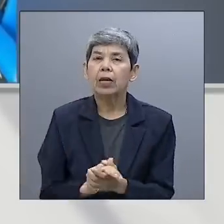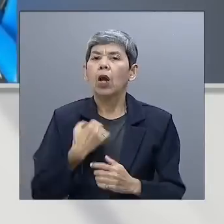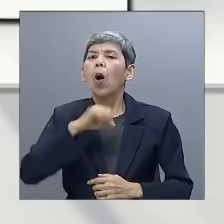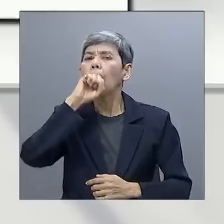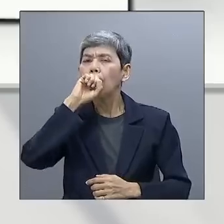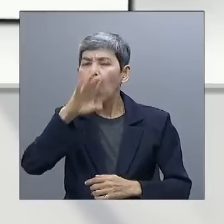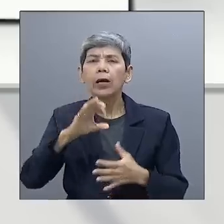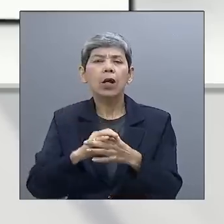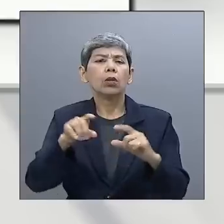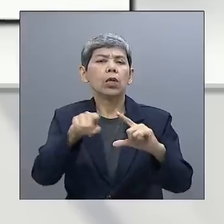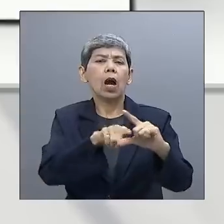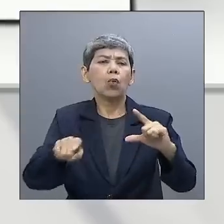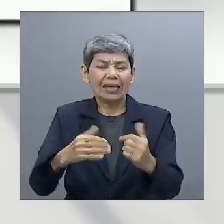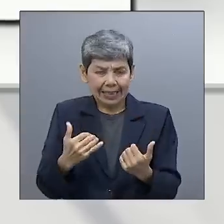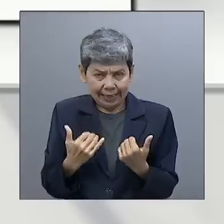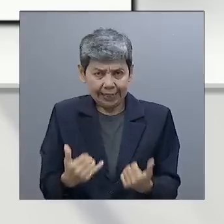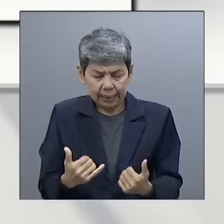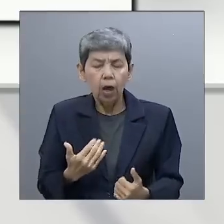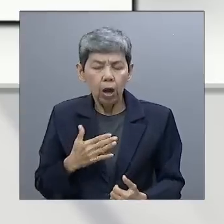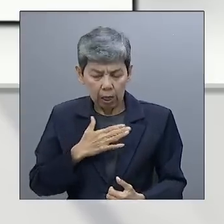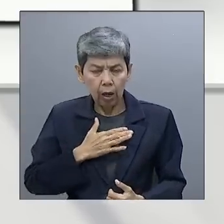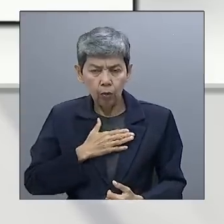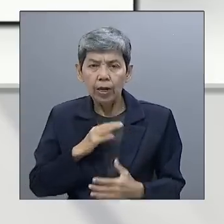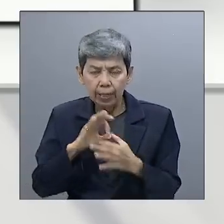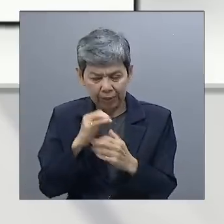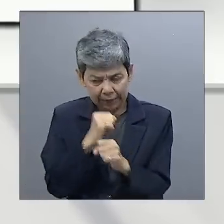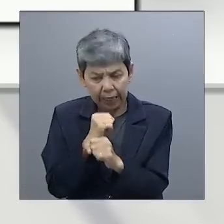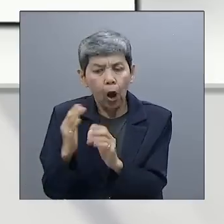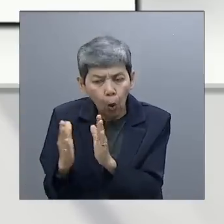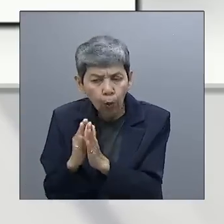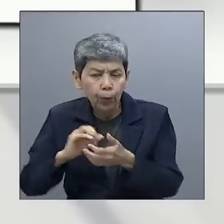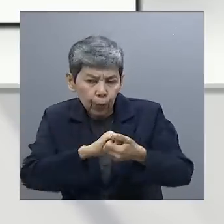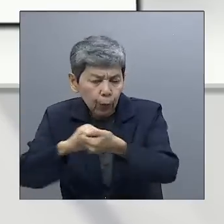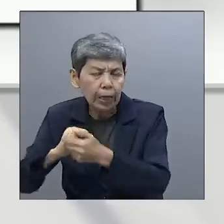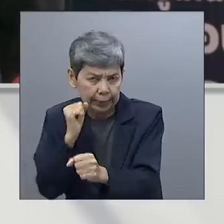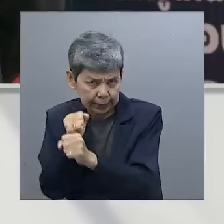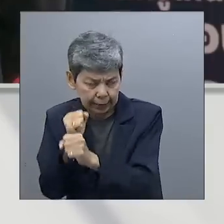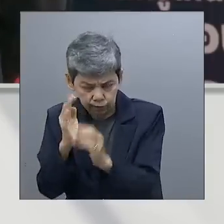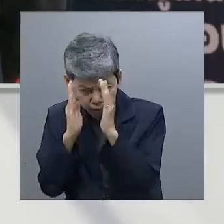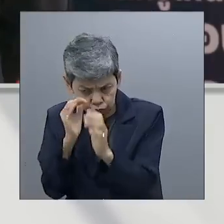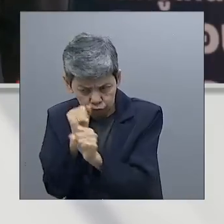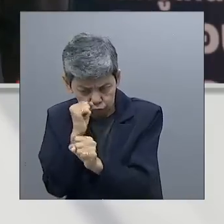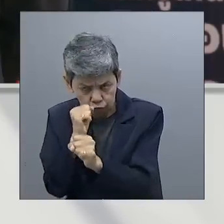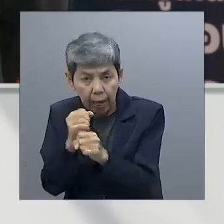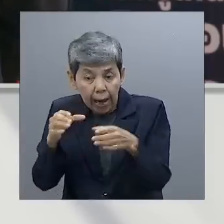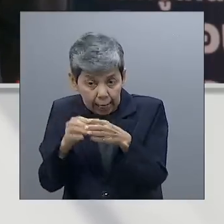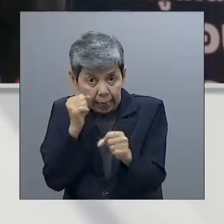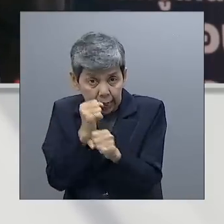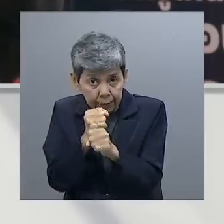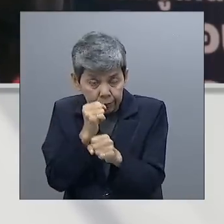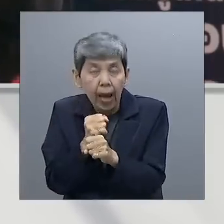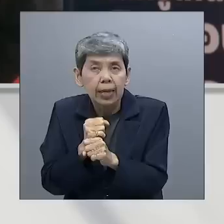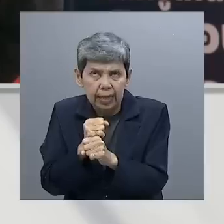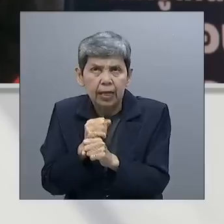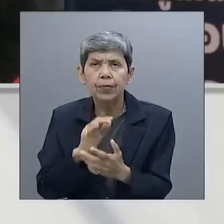งกับก้าวไกลค่ะว่าจากนี้ไปขอเอาวาระงานร่วมกันเป็นที่ตั้งและขับเคลื่อนด้วยคณะทำงานเปลี่ยนผ่านรัฐบา